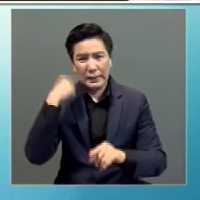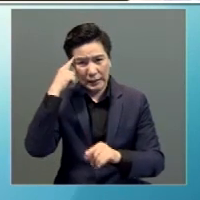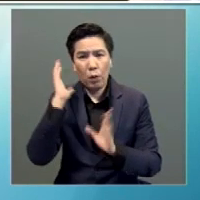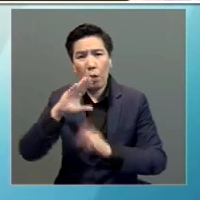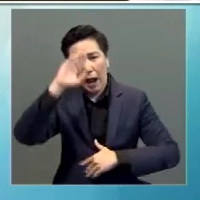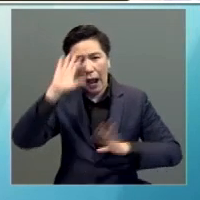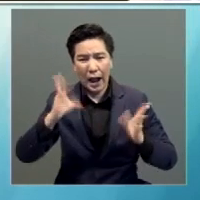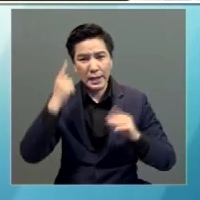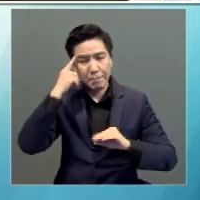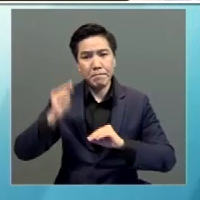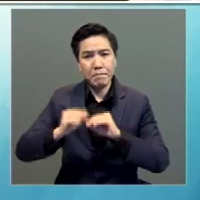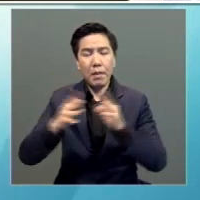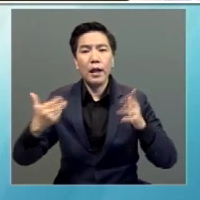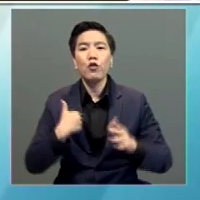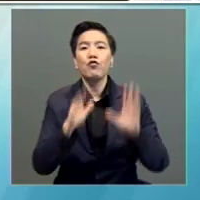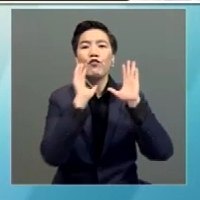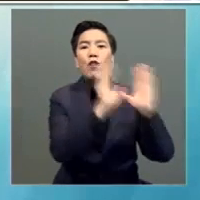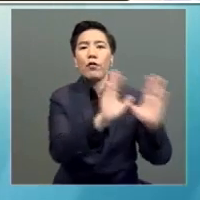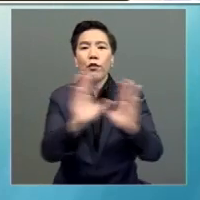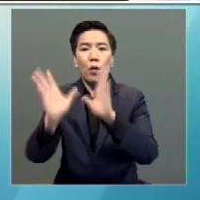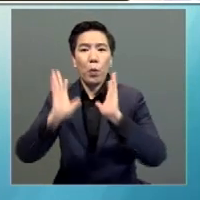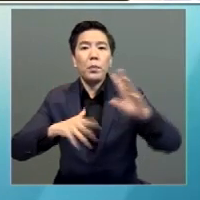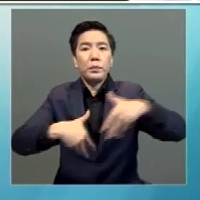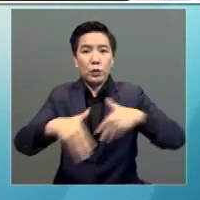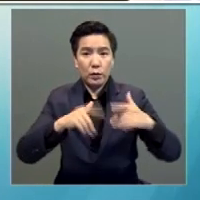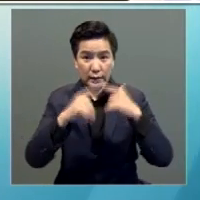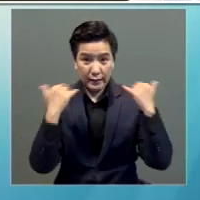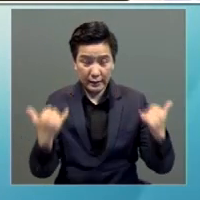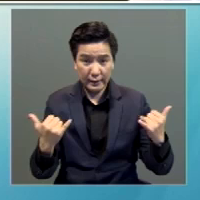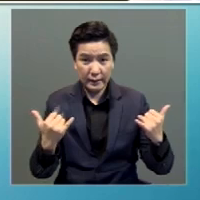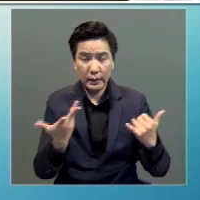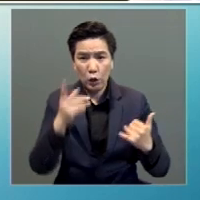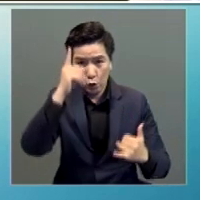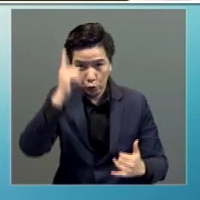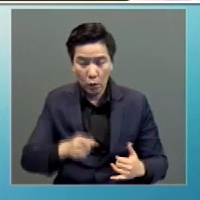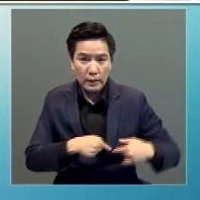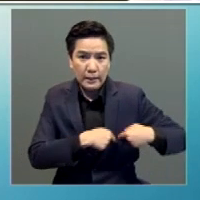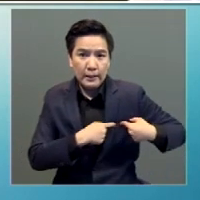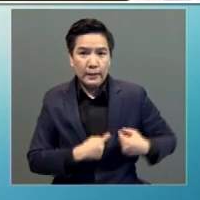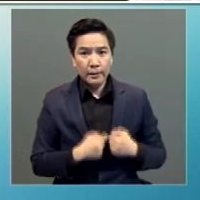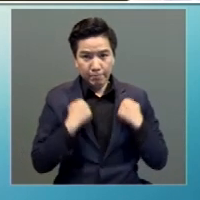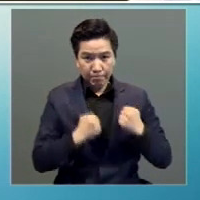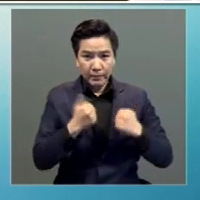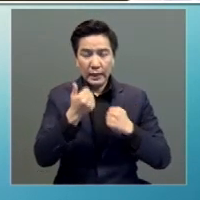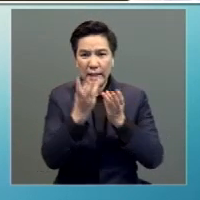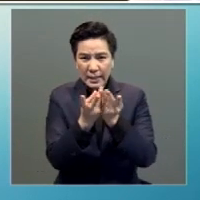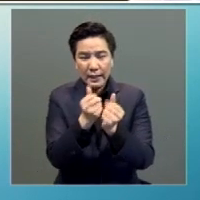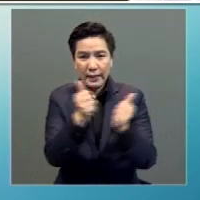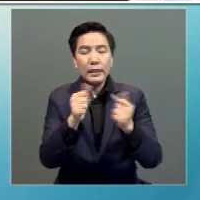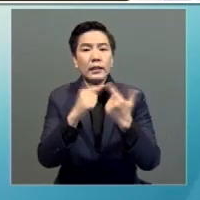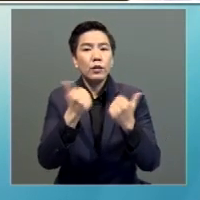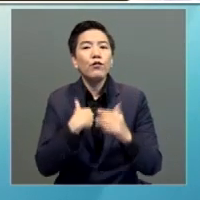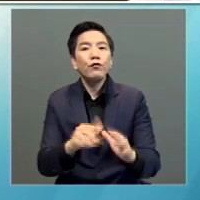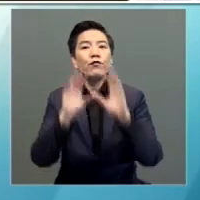มากกว่านี้อันนี้ก็ต้องขอฝากไปยังพี่น้องประชาชนต้องมีกำลังใจที่ดีนะครับต้องมีตัวเลขที่ดีขณะเดียว